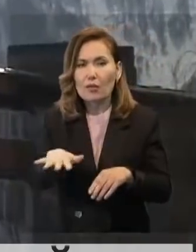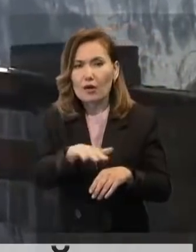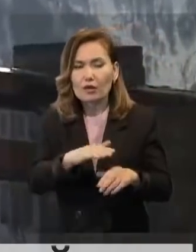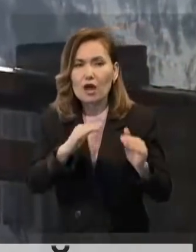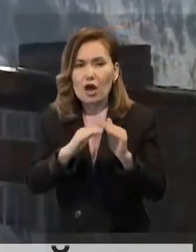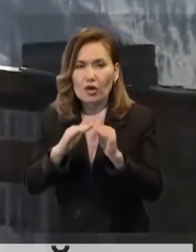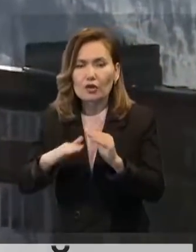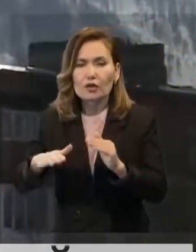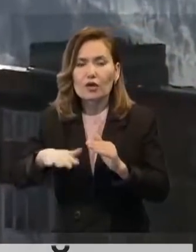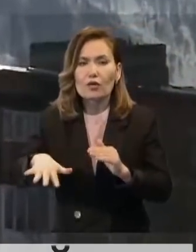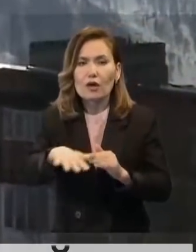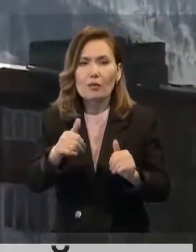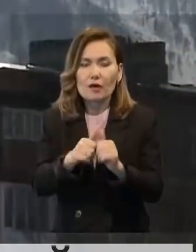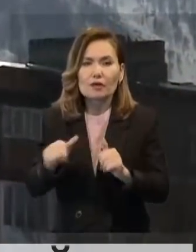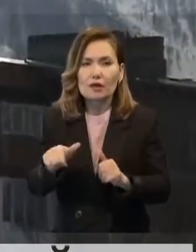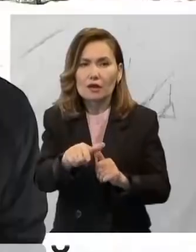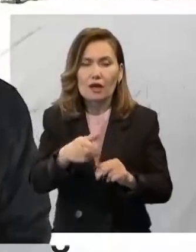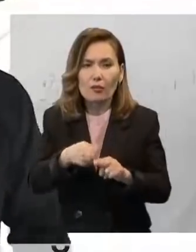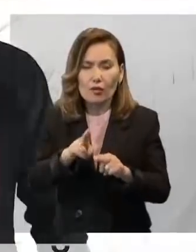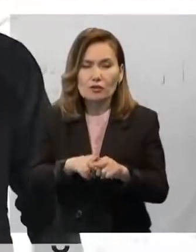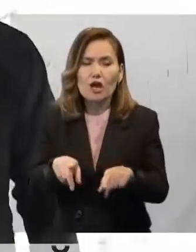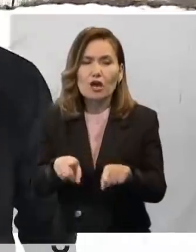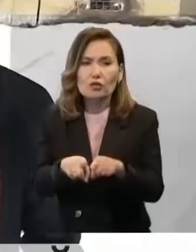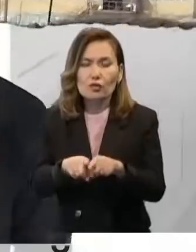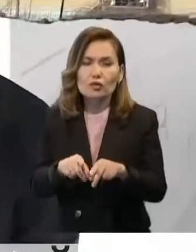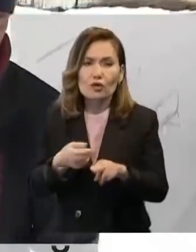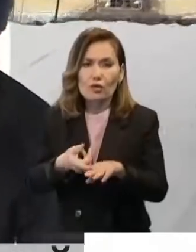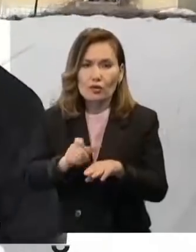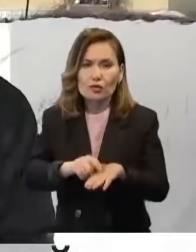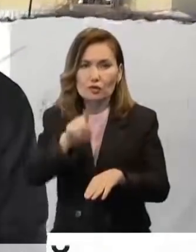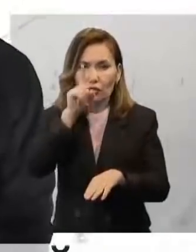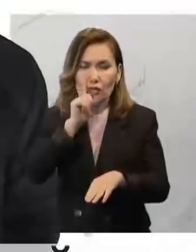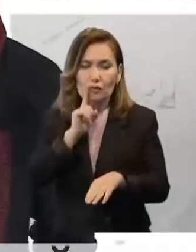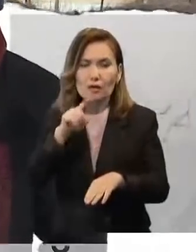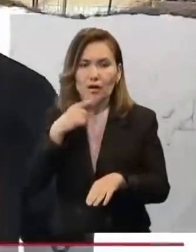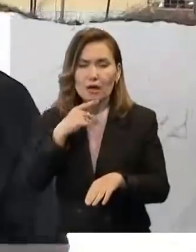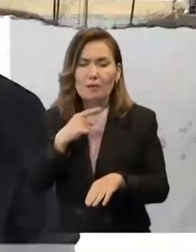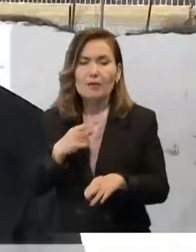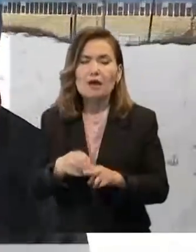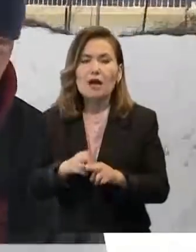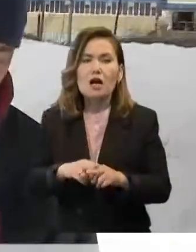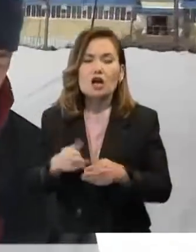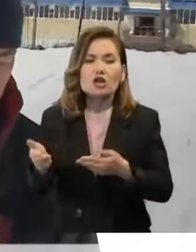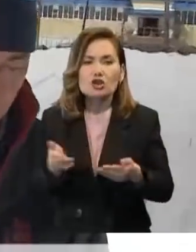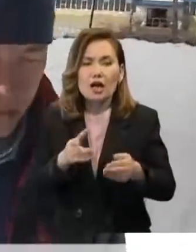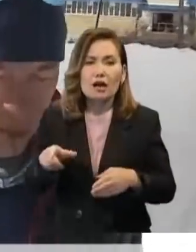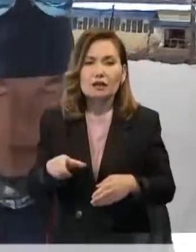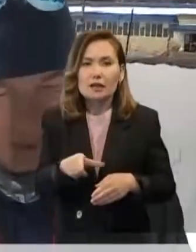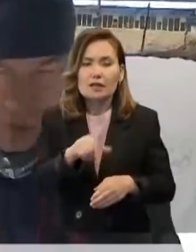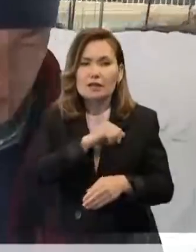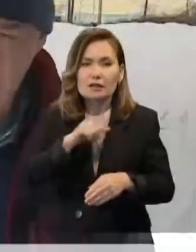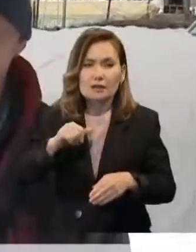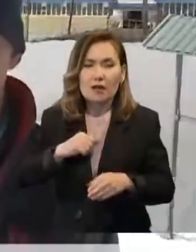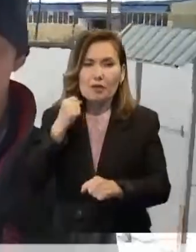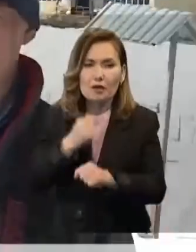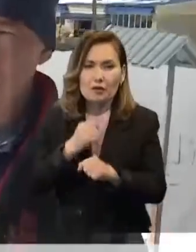да балаларды шаңғы спортына жақын етеді. Лыжный круг мы шаңғы трассасын біз 6 жыл бойы жасадық. Бапкерлер, ата-аналар